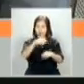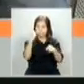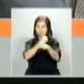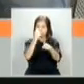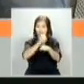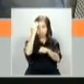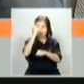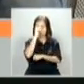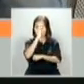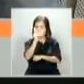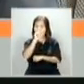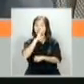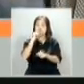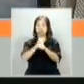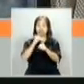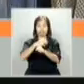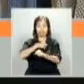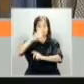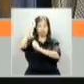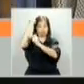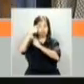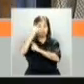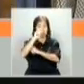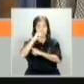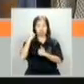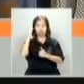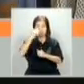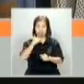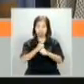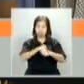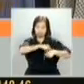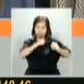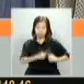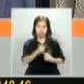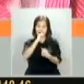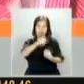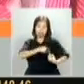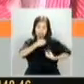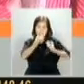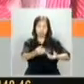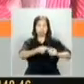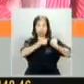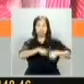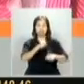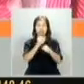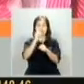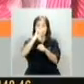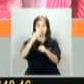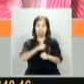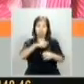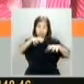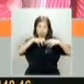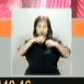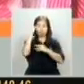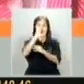าถ้าจะทำรัฐสวัสดิการระดับความเสียสละของคนภายในประเทศที่จะไปสู่รัฐสวัสดิการก็ต้องมีด้วยแล้วก็